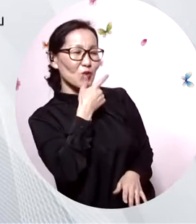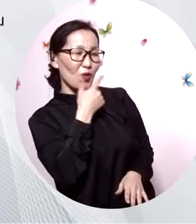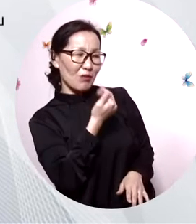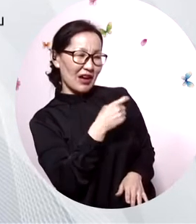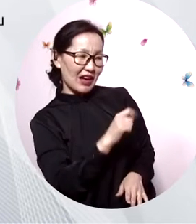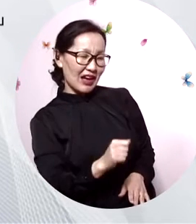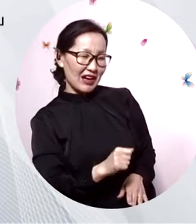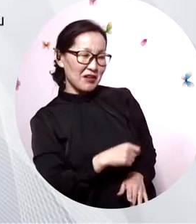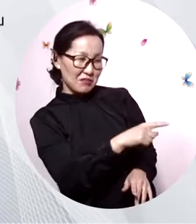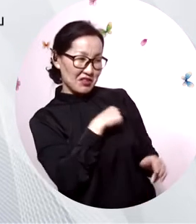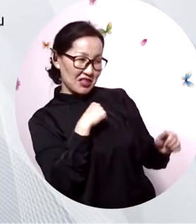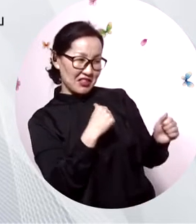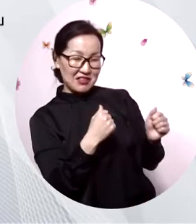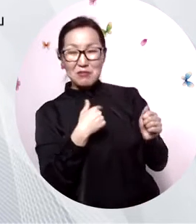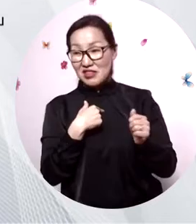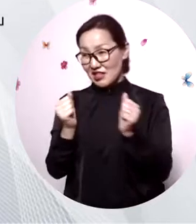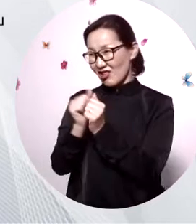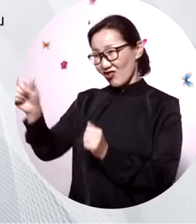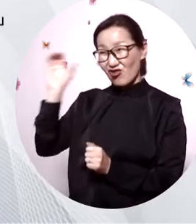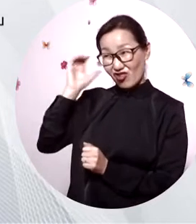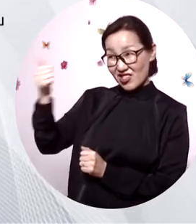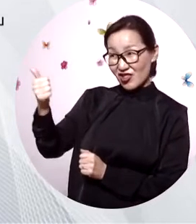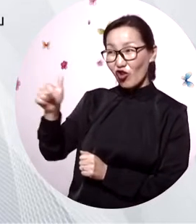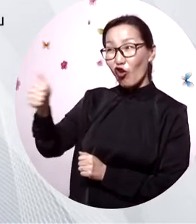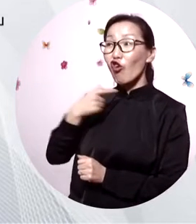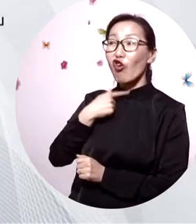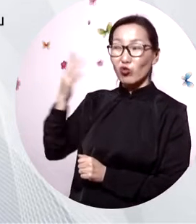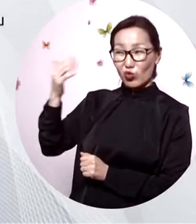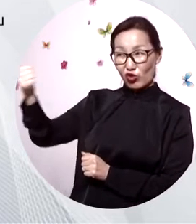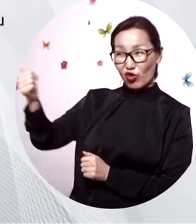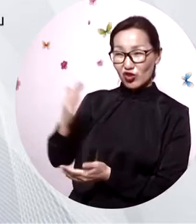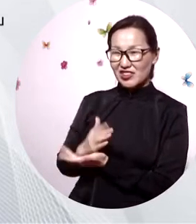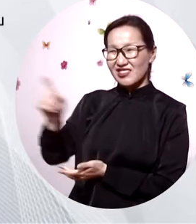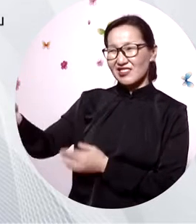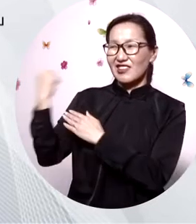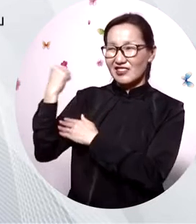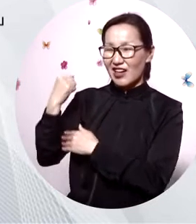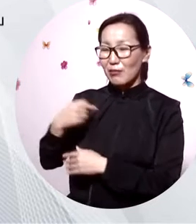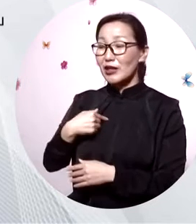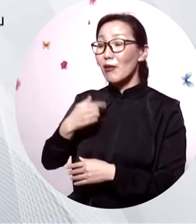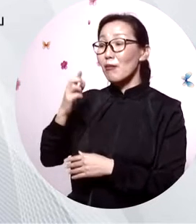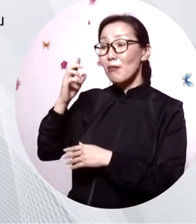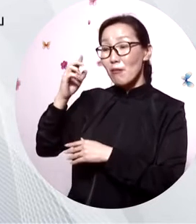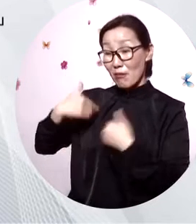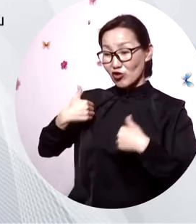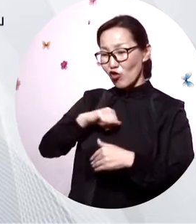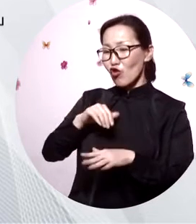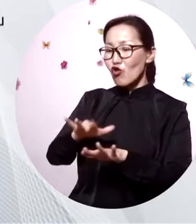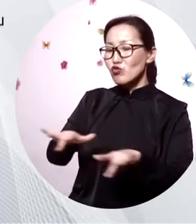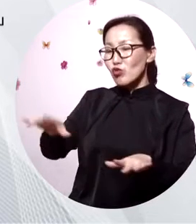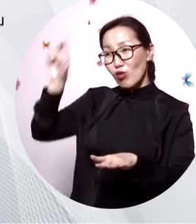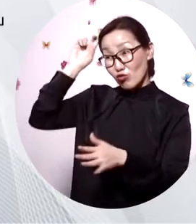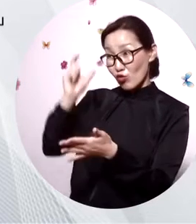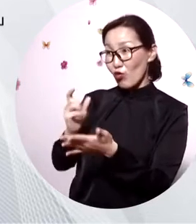байхаа. Миний найз сонсгол сайтай гоё дуулдаг шүү дээ. Чи чаднаа. Манай багш хөгжмийн босролтой